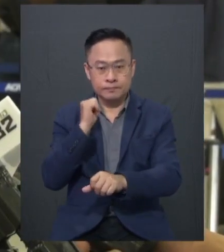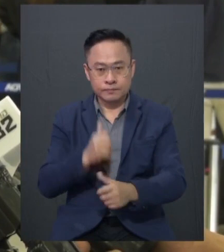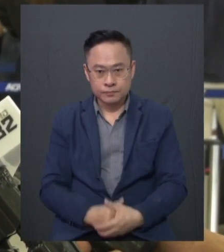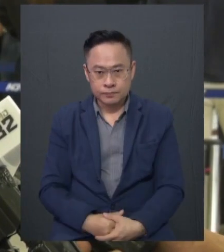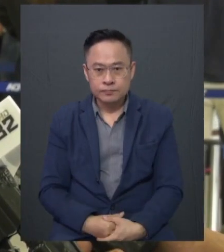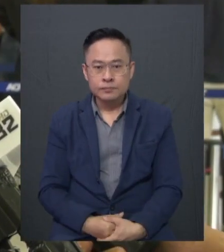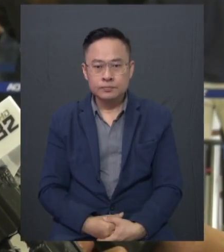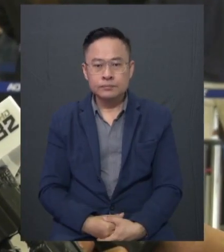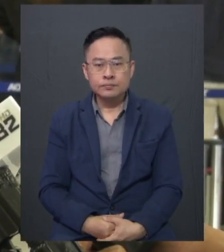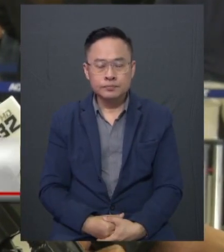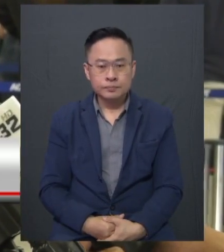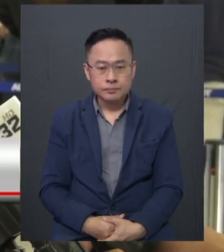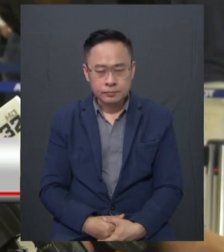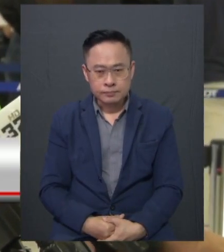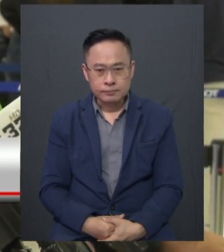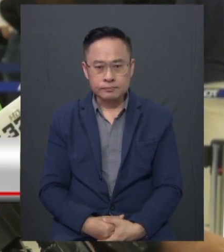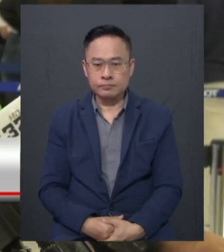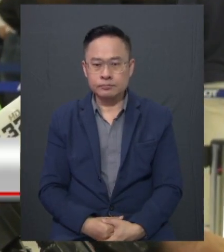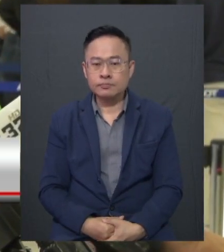ครับตอนนี้เราก็